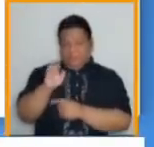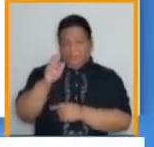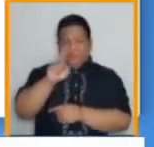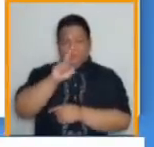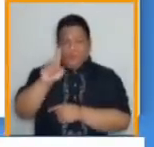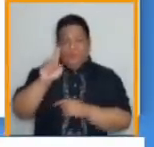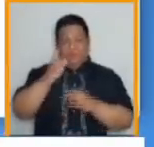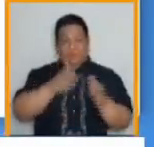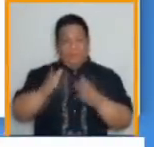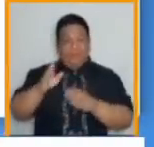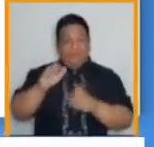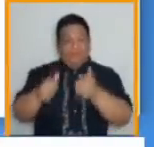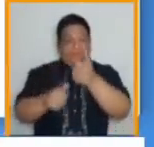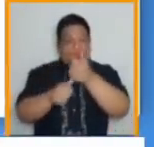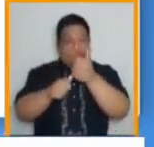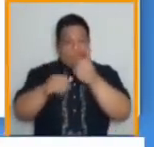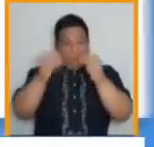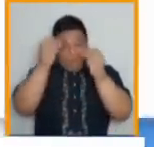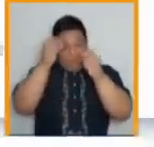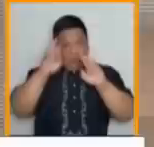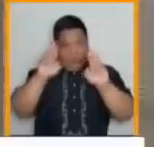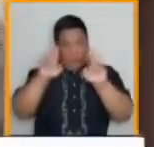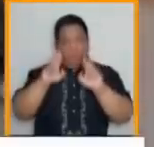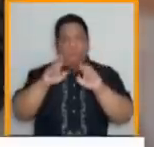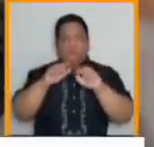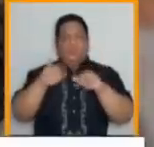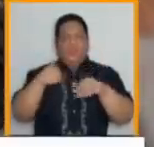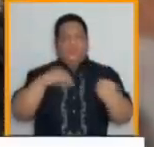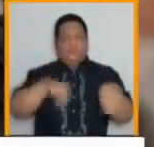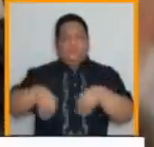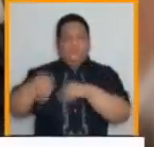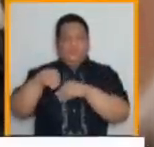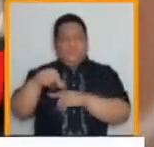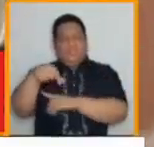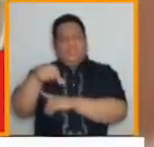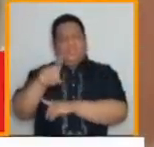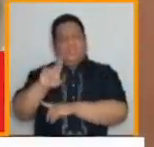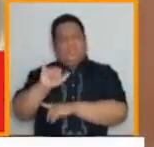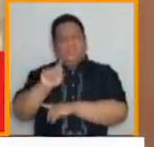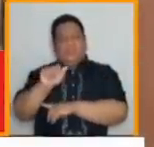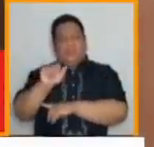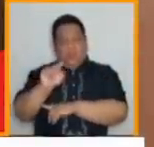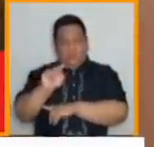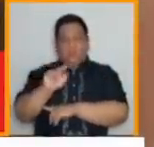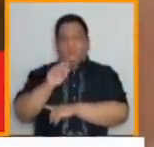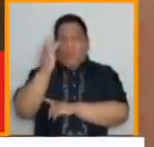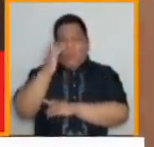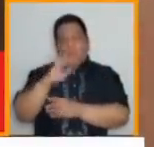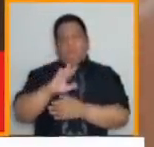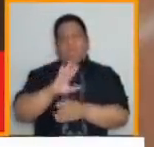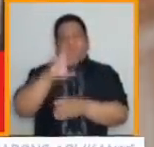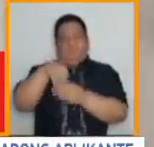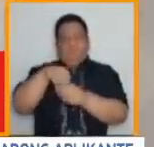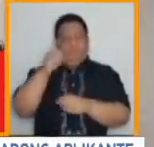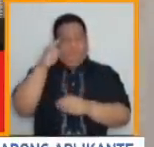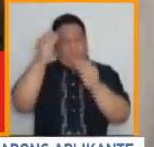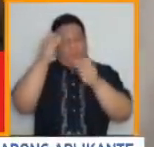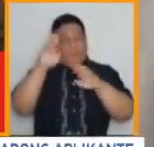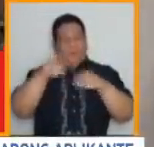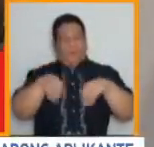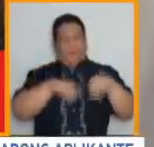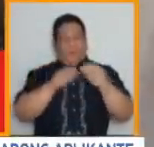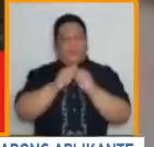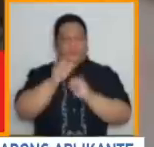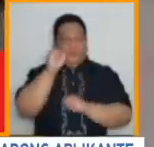Kitain Jr. ang papalit bilang vice mayoral candidate. When were you informed that you were supposed to